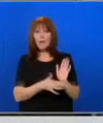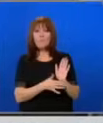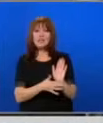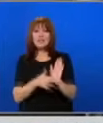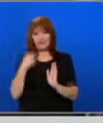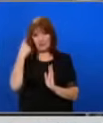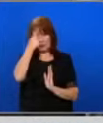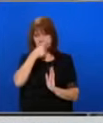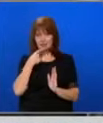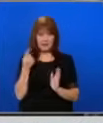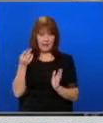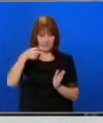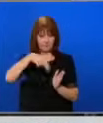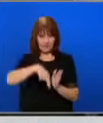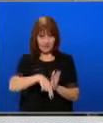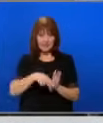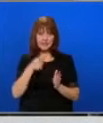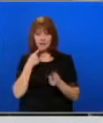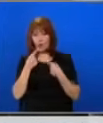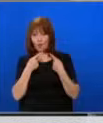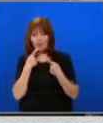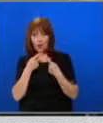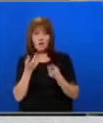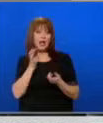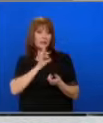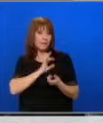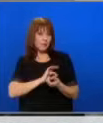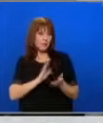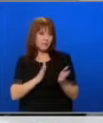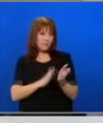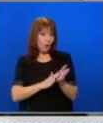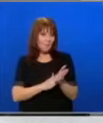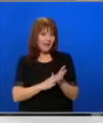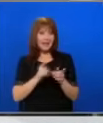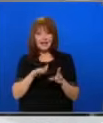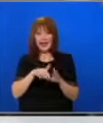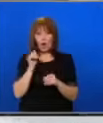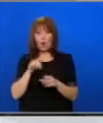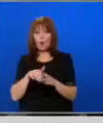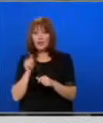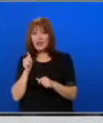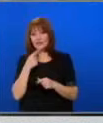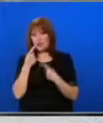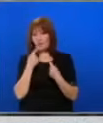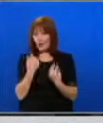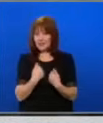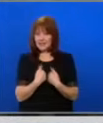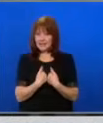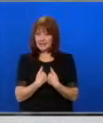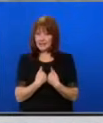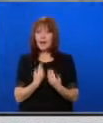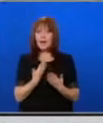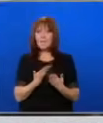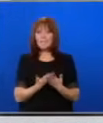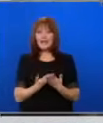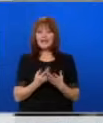да слезе, да разговаряме с него и да получим съответната документация. Те отказват изобщо да разговарят. Пред столичния